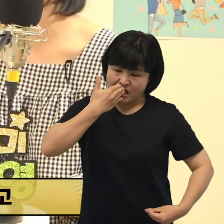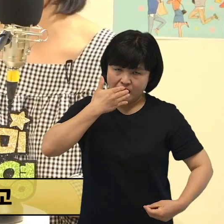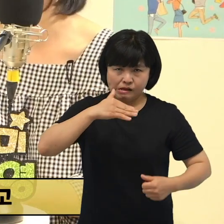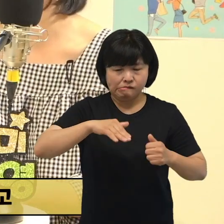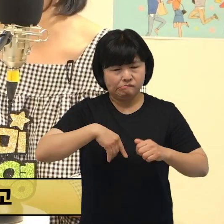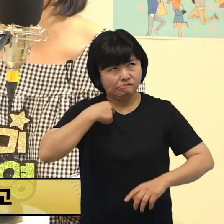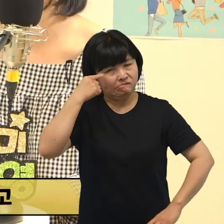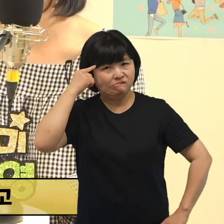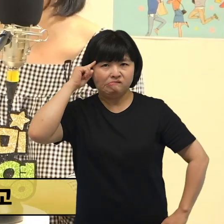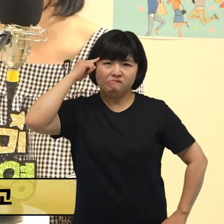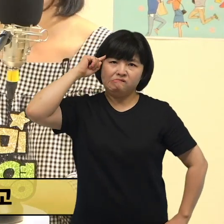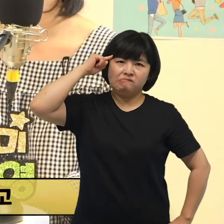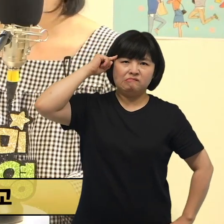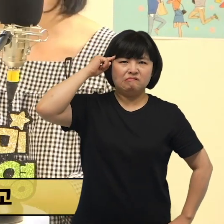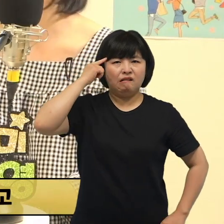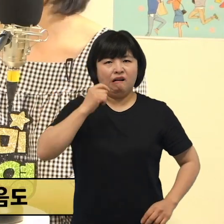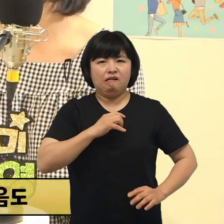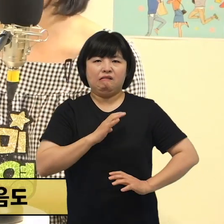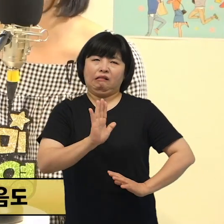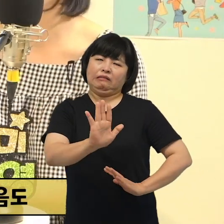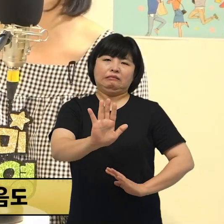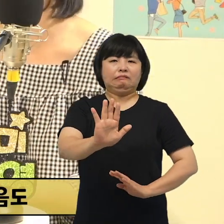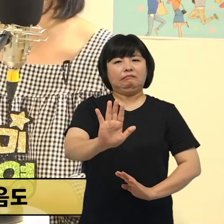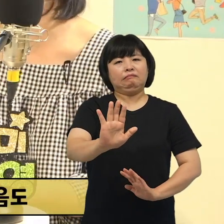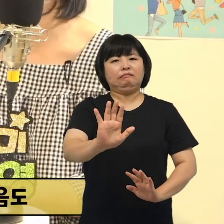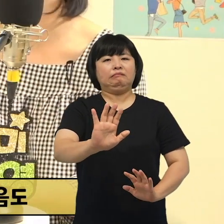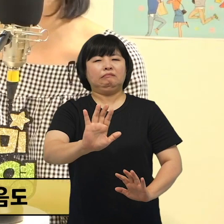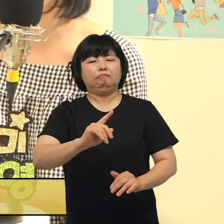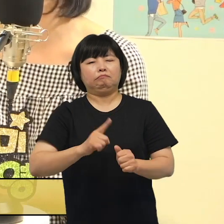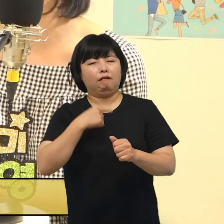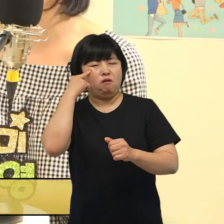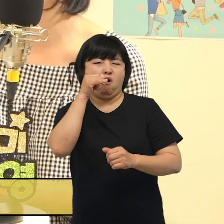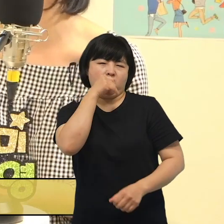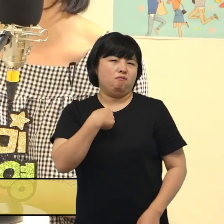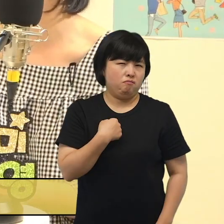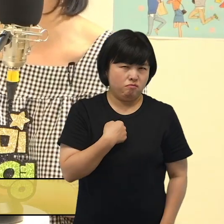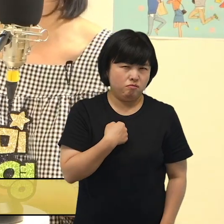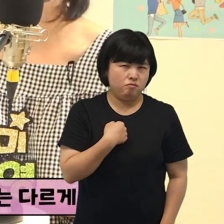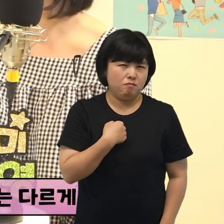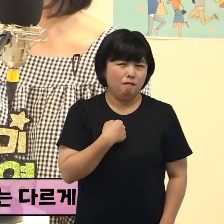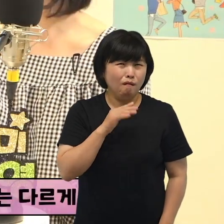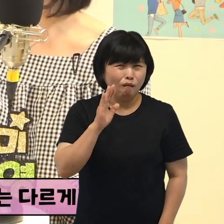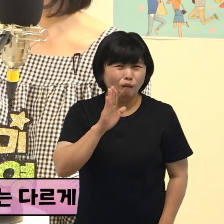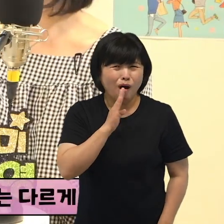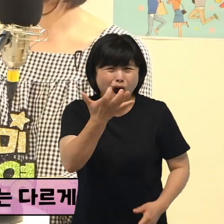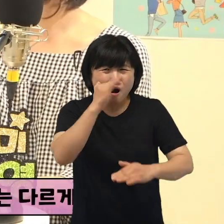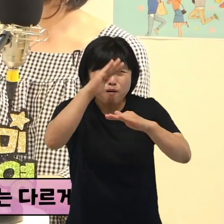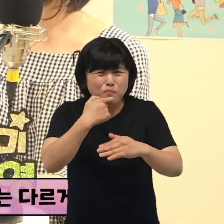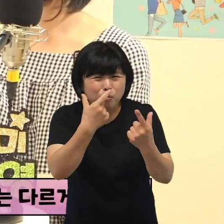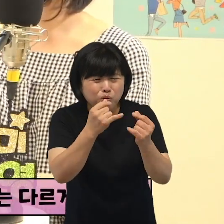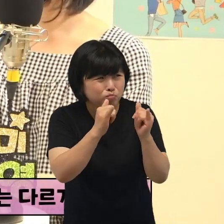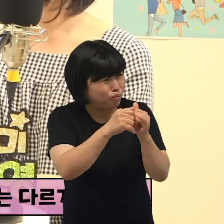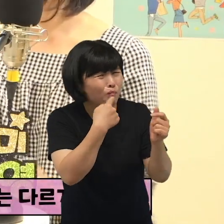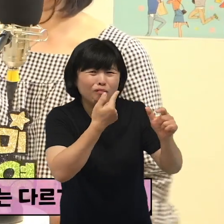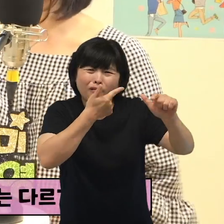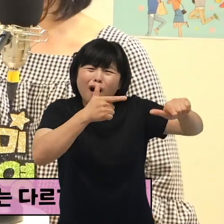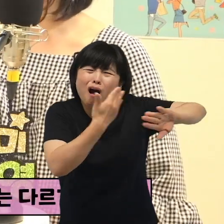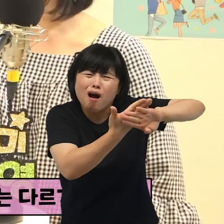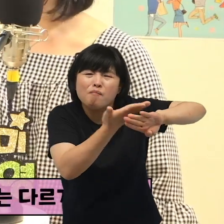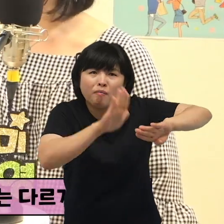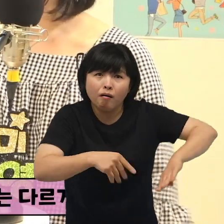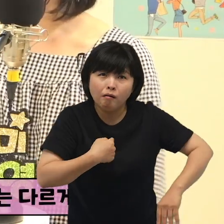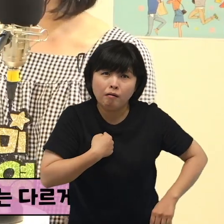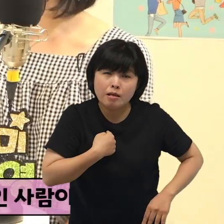환경이 맞나 이런 생각도 들고 무서워서 못하겠다 이런 마음도 들기도 하는 것 같아요. 저는 근데 앞에서 말씀하신